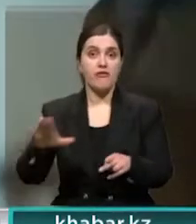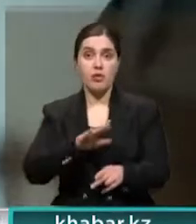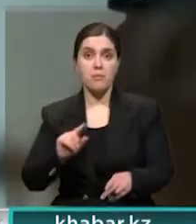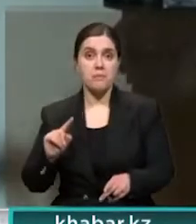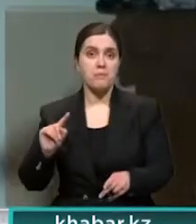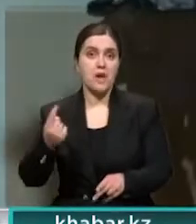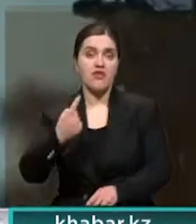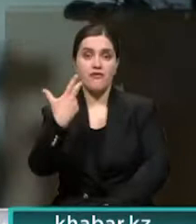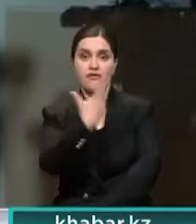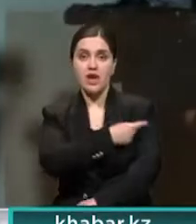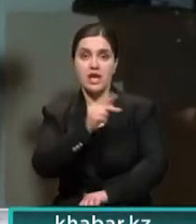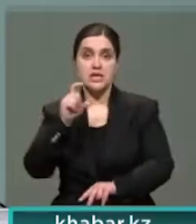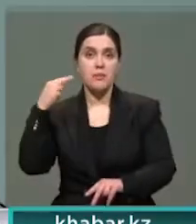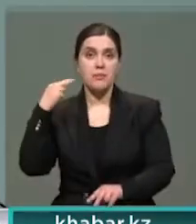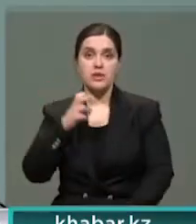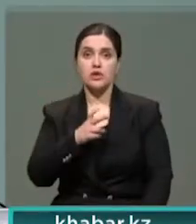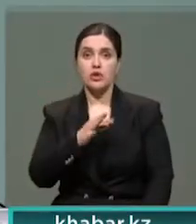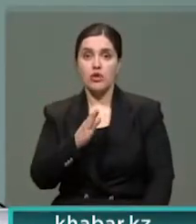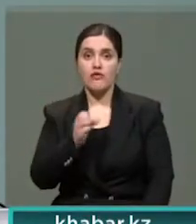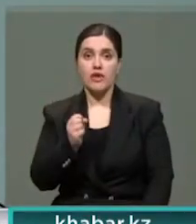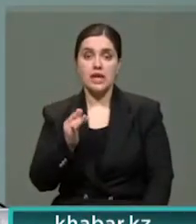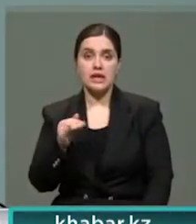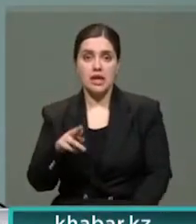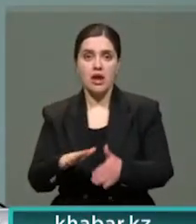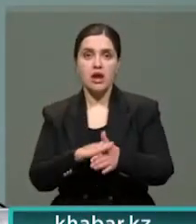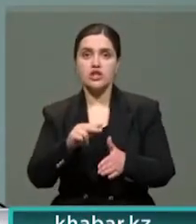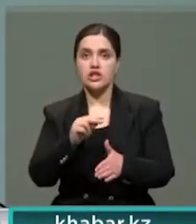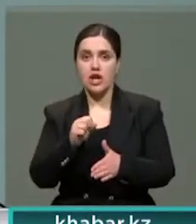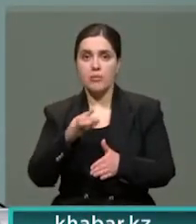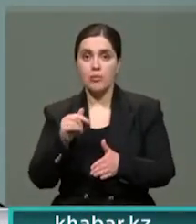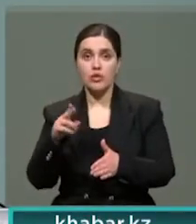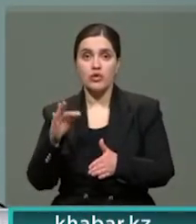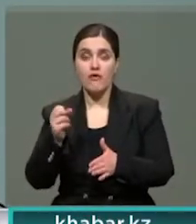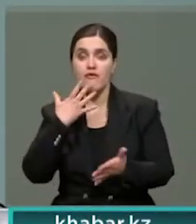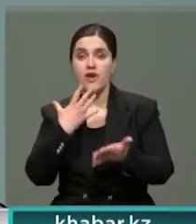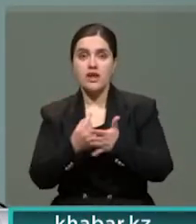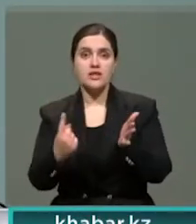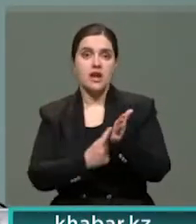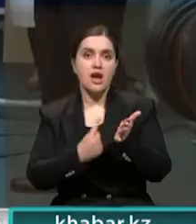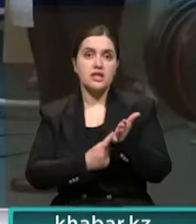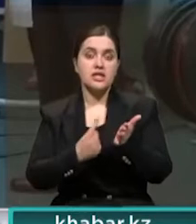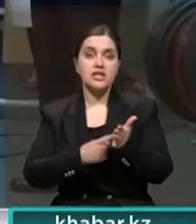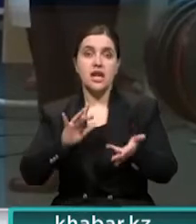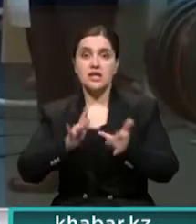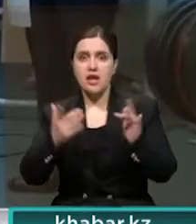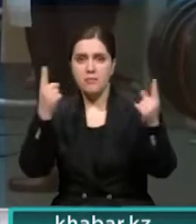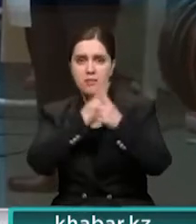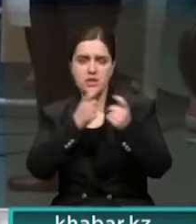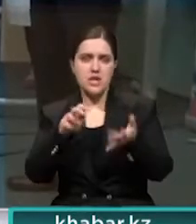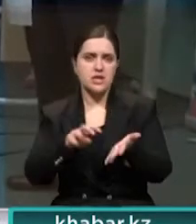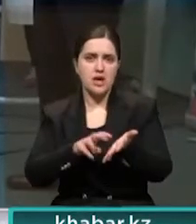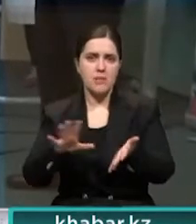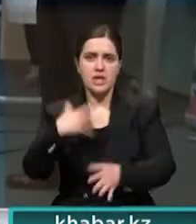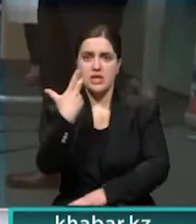первых вакцинировалась президент Словакии Зузана Чапутова. На своей странице в соцсетях она также призвала не